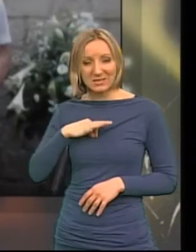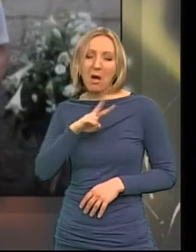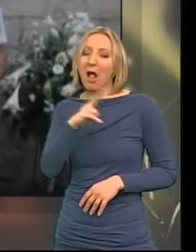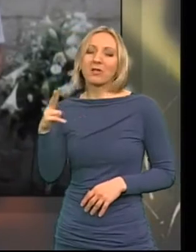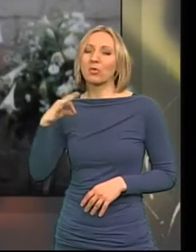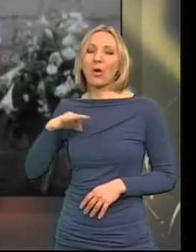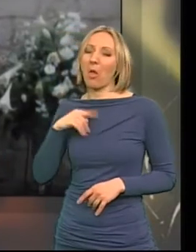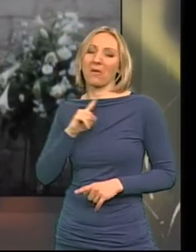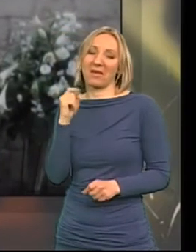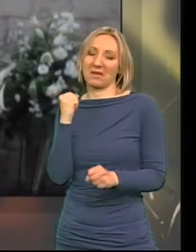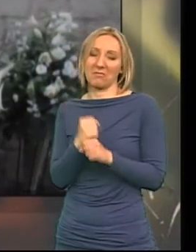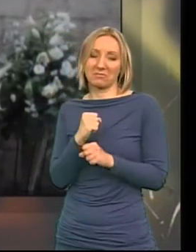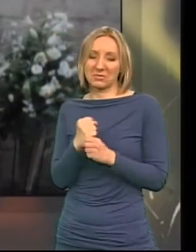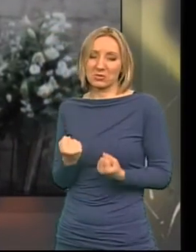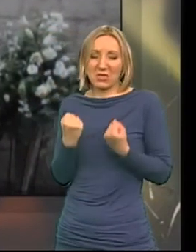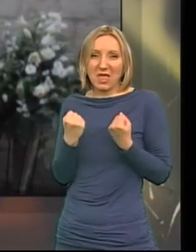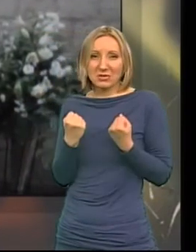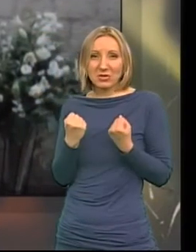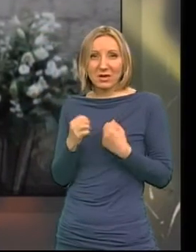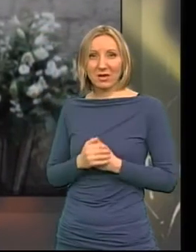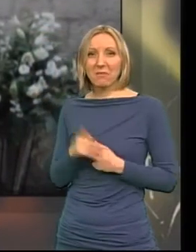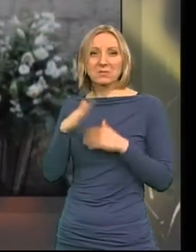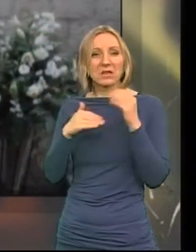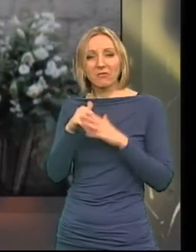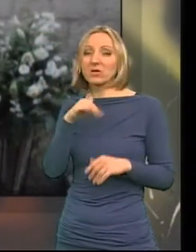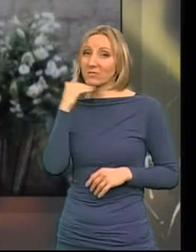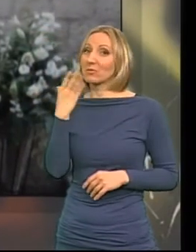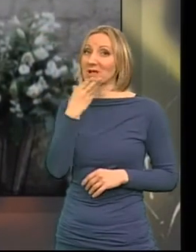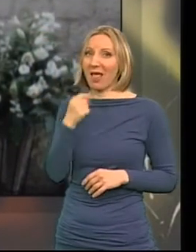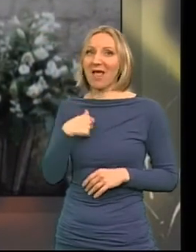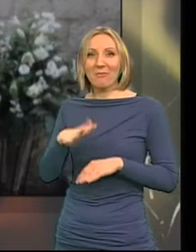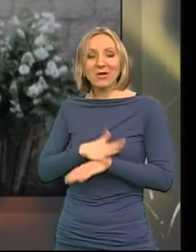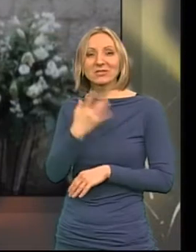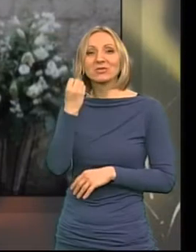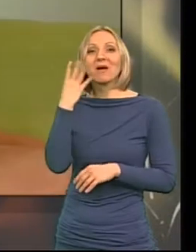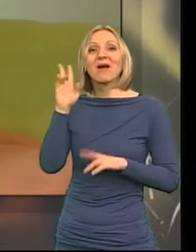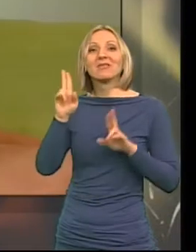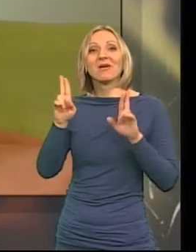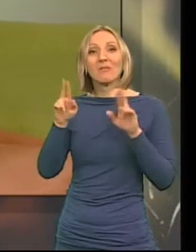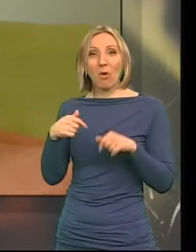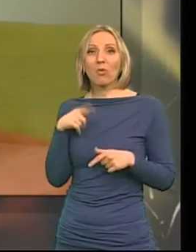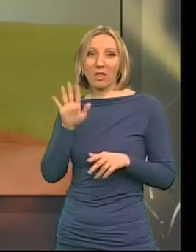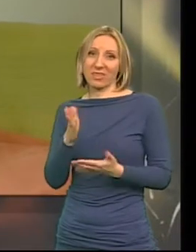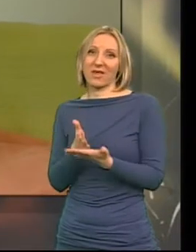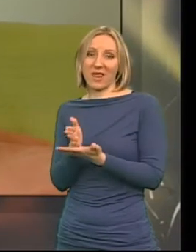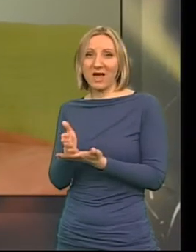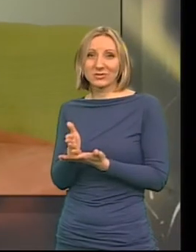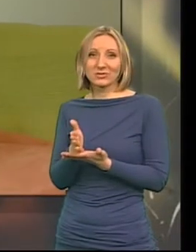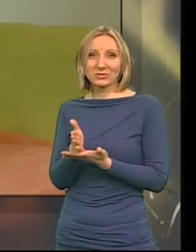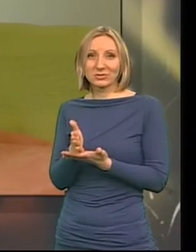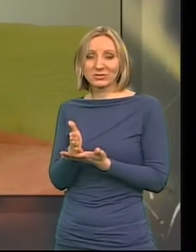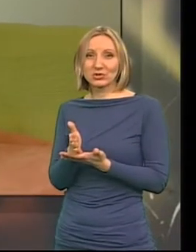teško. Znači, zadovoljstvo mi je i mnogo se lepo osjećam kada mogu da na taj način